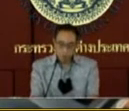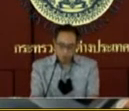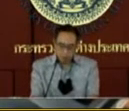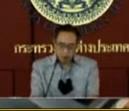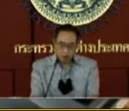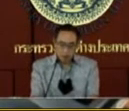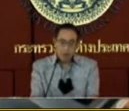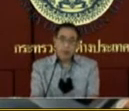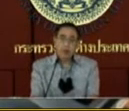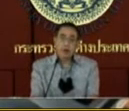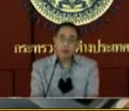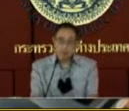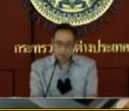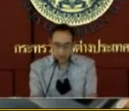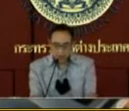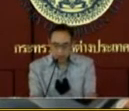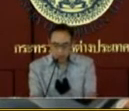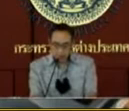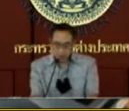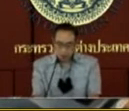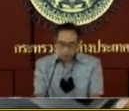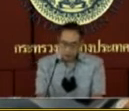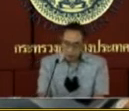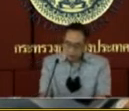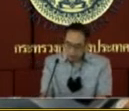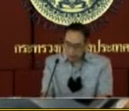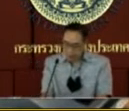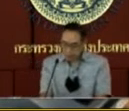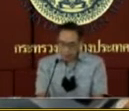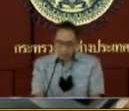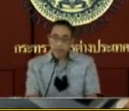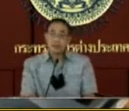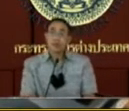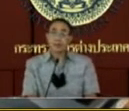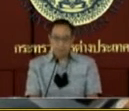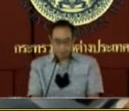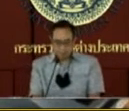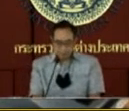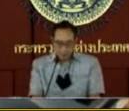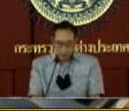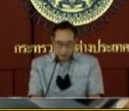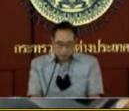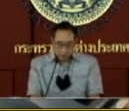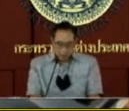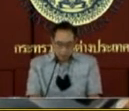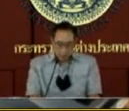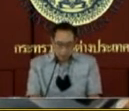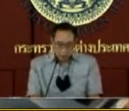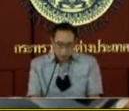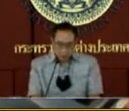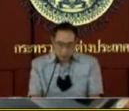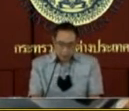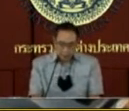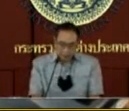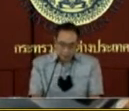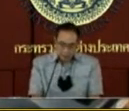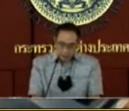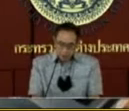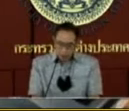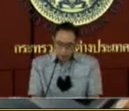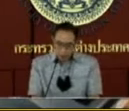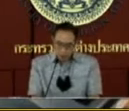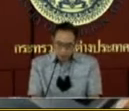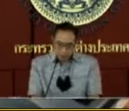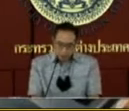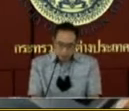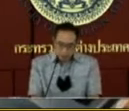เพื่อสะท้อนมุมมองและการดำเนินการด้านสิทธิมนุษยชนของไทยในหลายมิติครับการทบทวนสถานการณ์ด้านสิทธิม